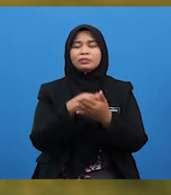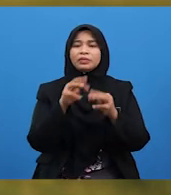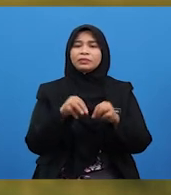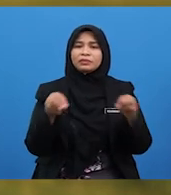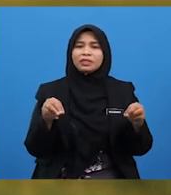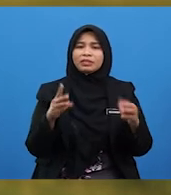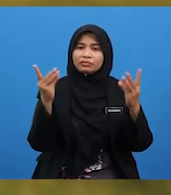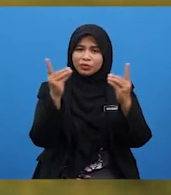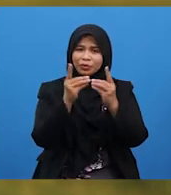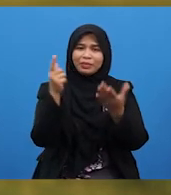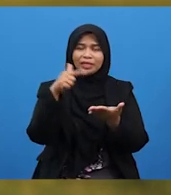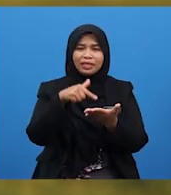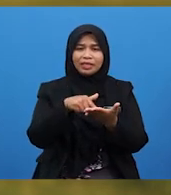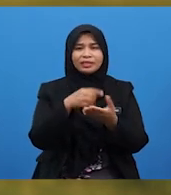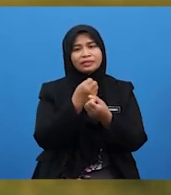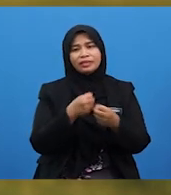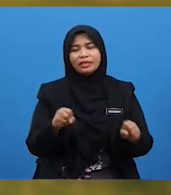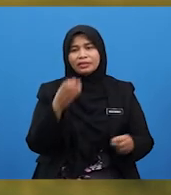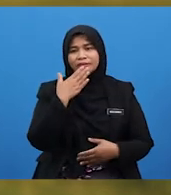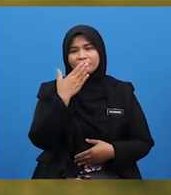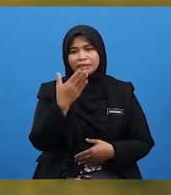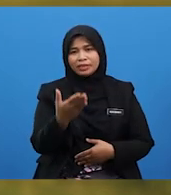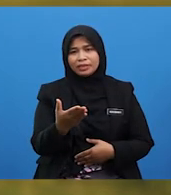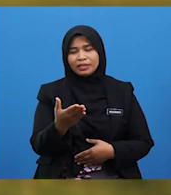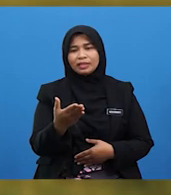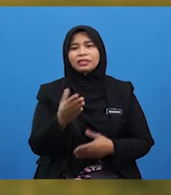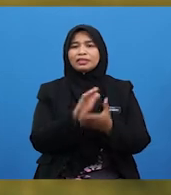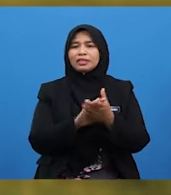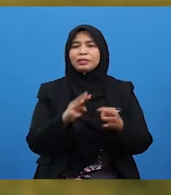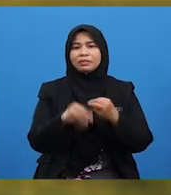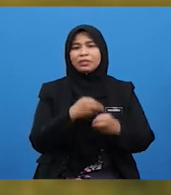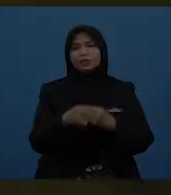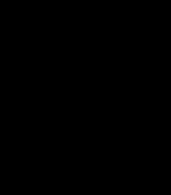murid. Jumpa lagi. Sekian, terima kasih. Selamat maju jaya.